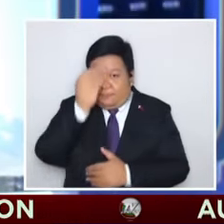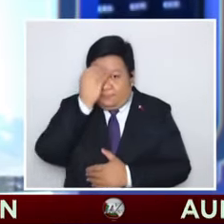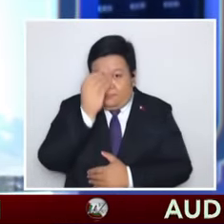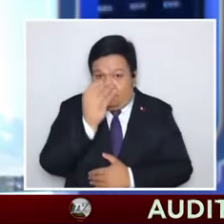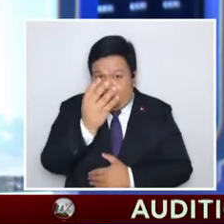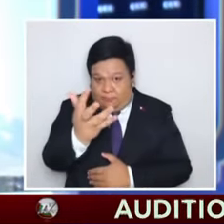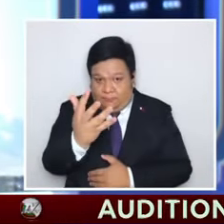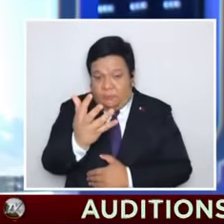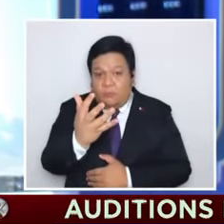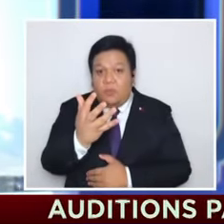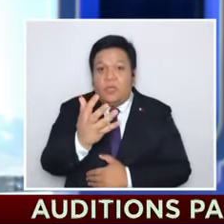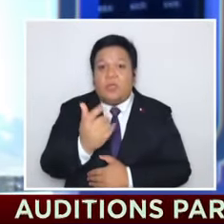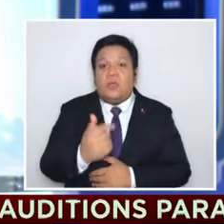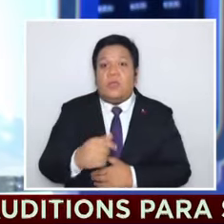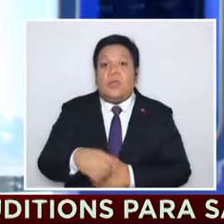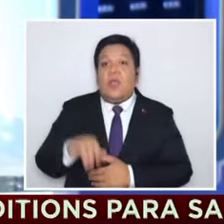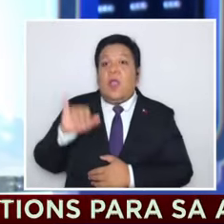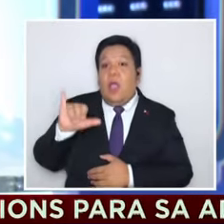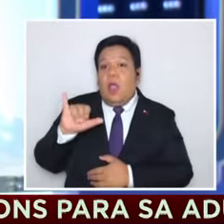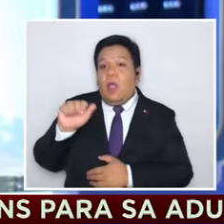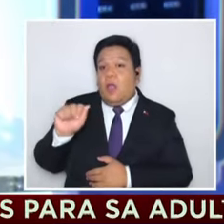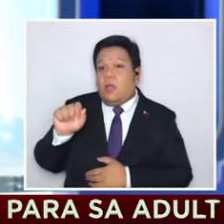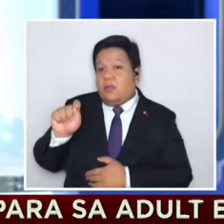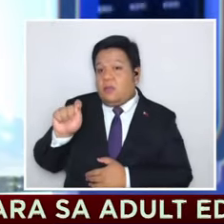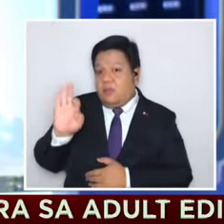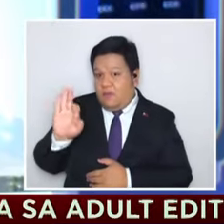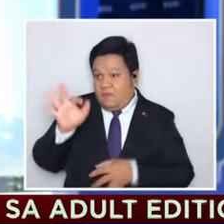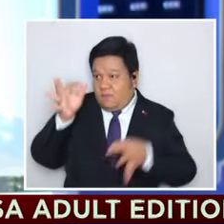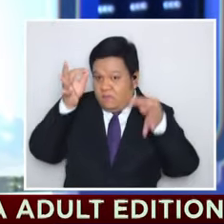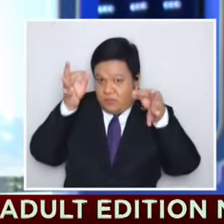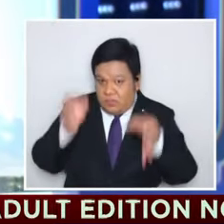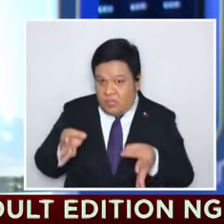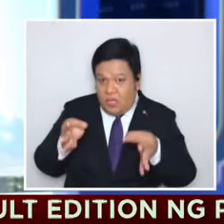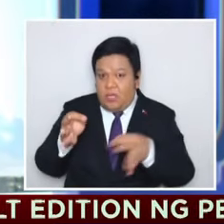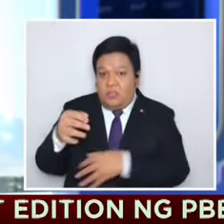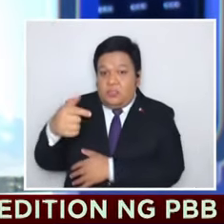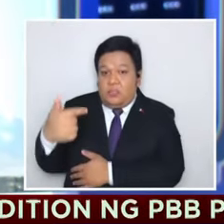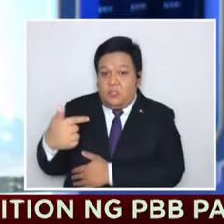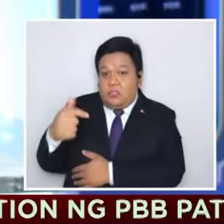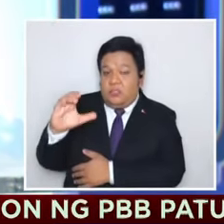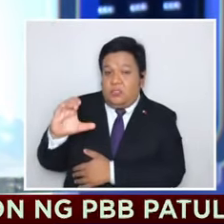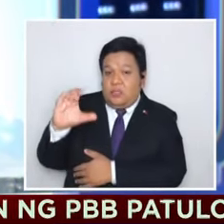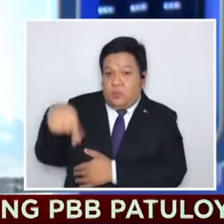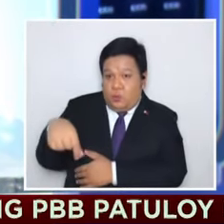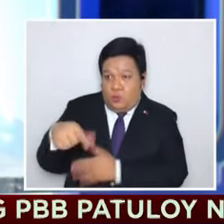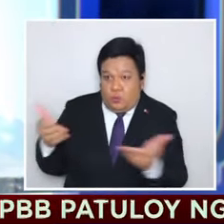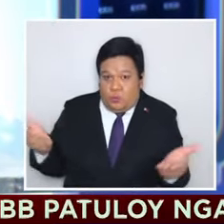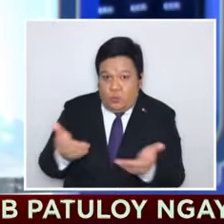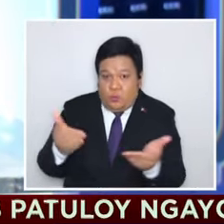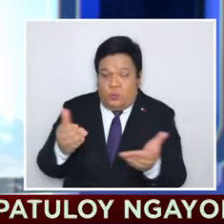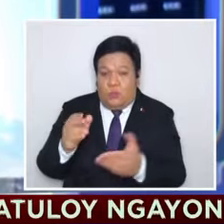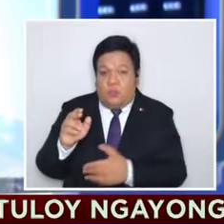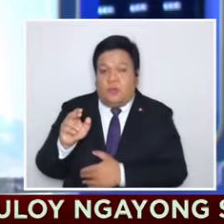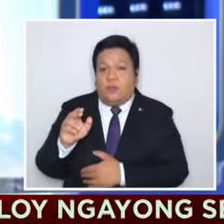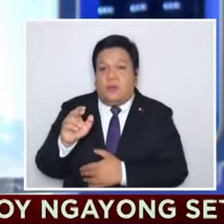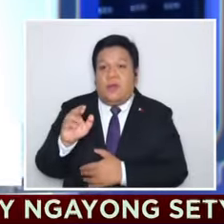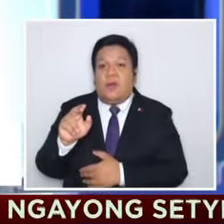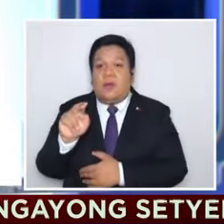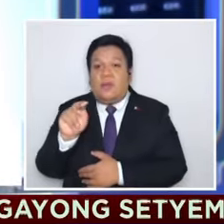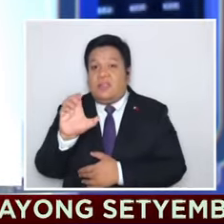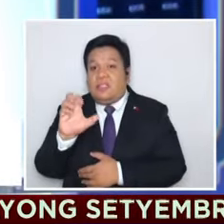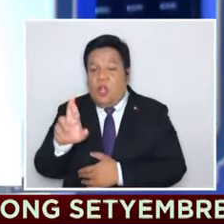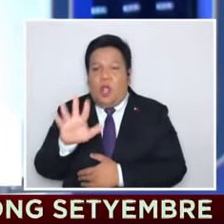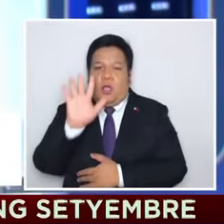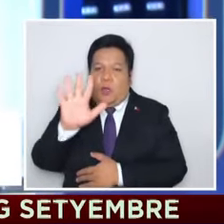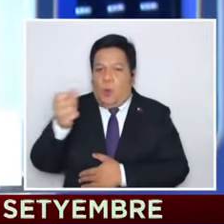Ipinagpaliban muna ng IATF ang implementasyon ng pagpapatupad ng GCQ with Alert Level System sa